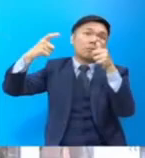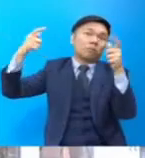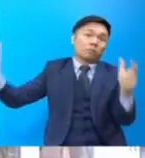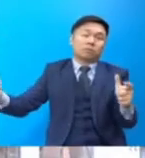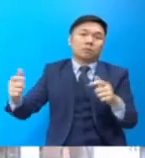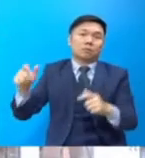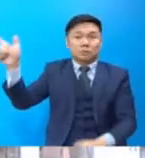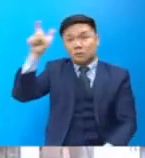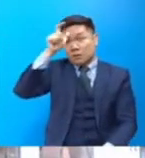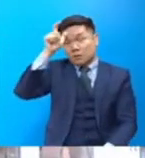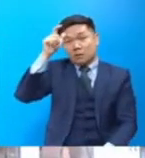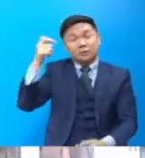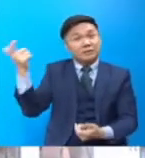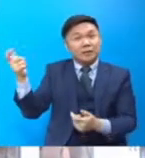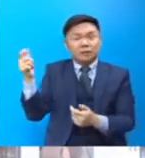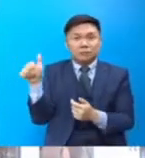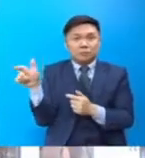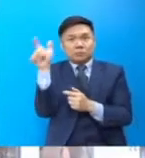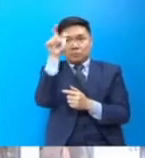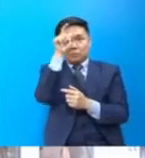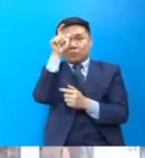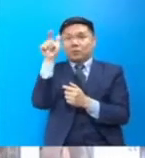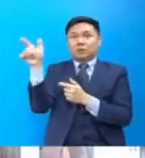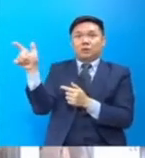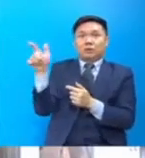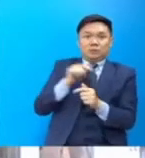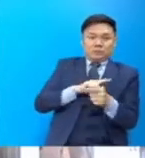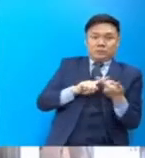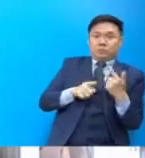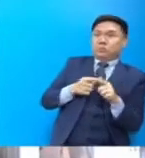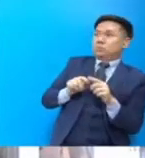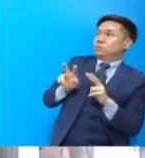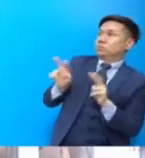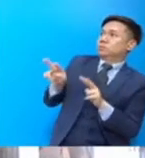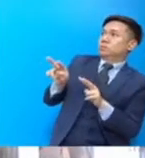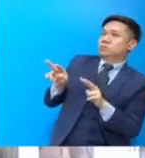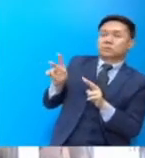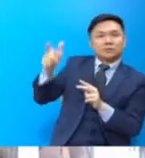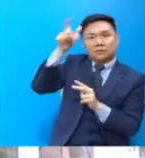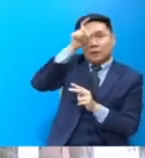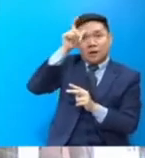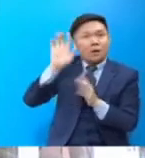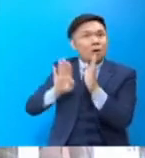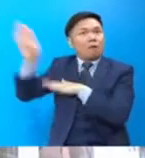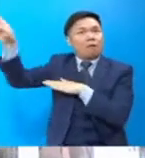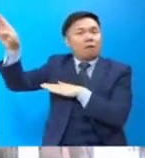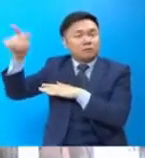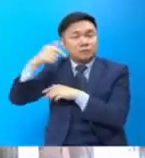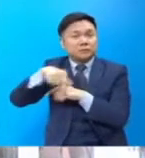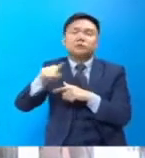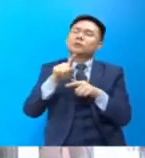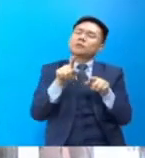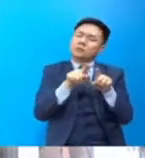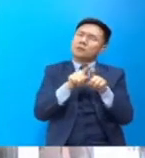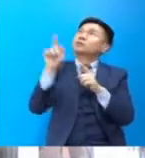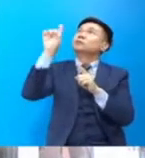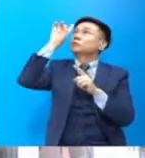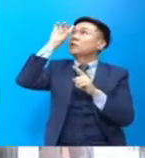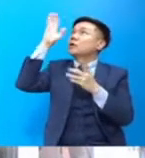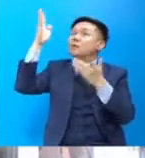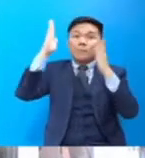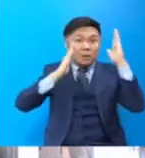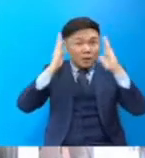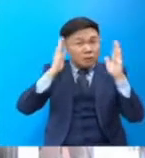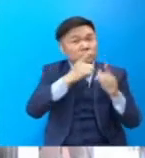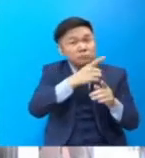the dan antarnegara yang sedang di gurun ini oleh Raka Raka negara Eropa sepatu saya semesta ini Insya Allah kalau kita